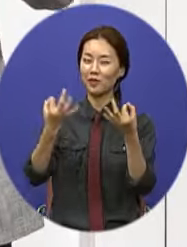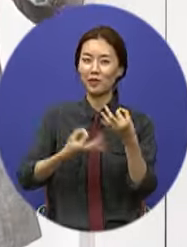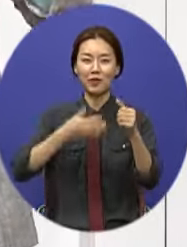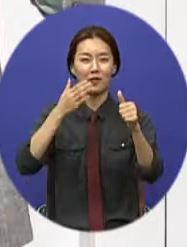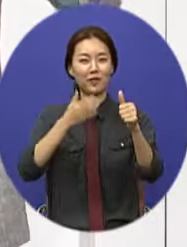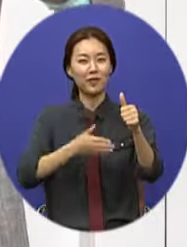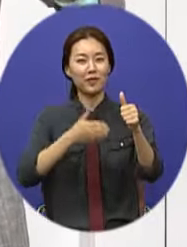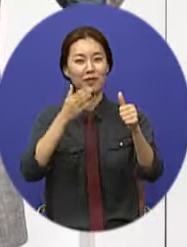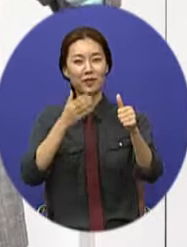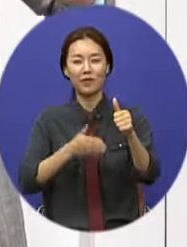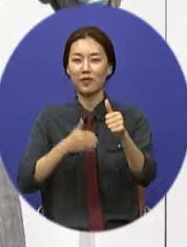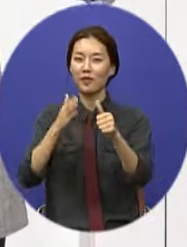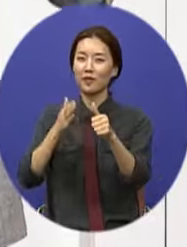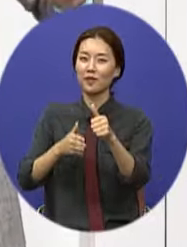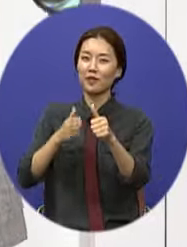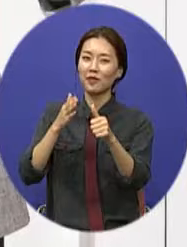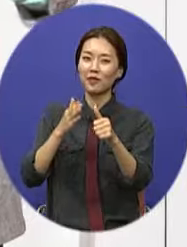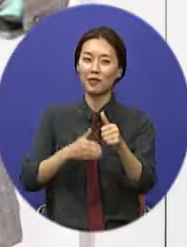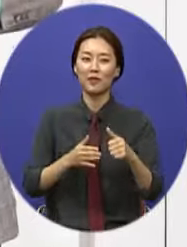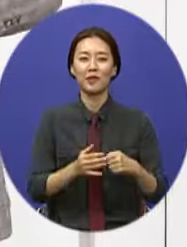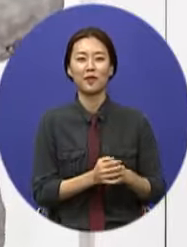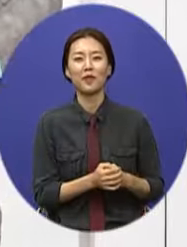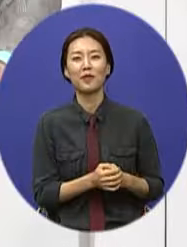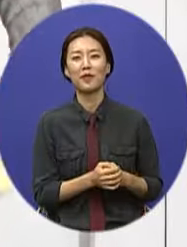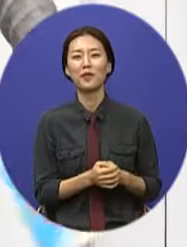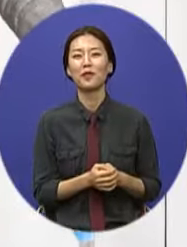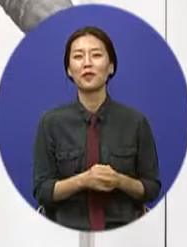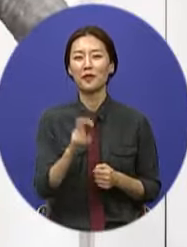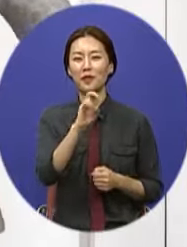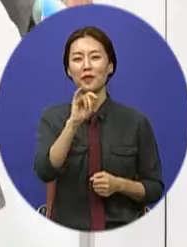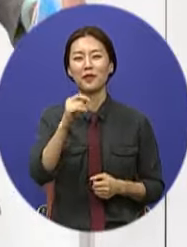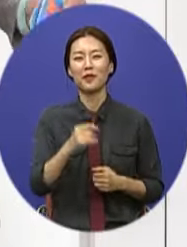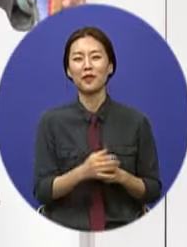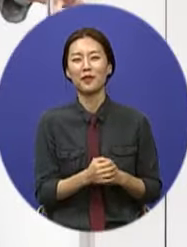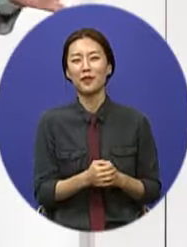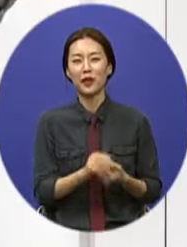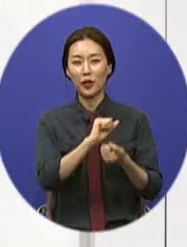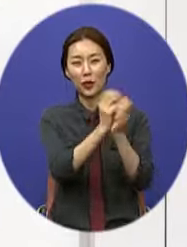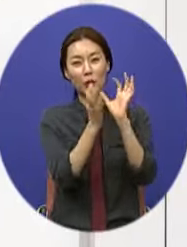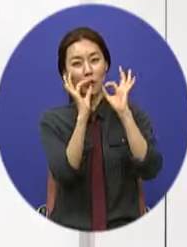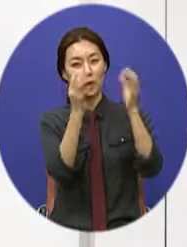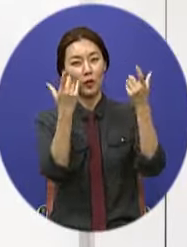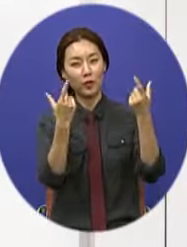날짜 봐서. 시도 밀양.